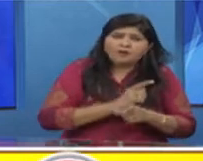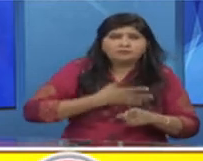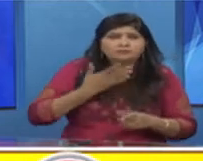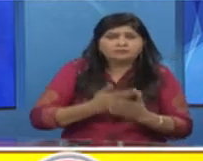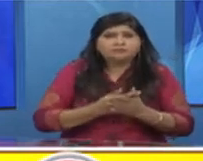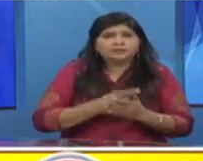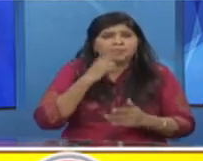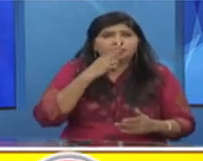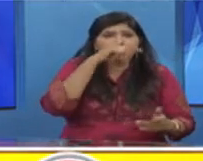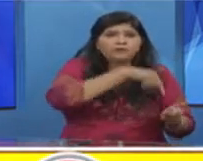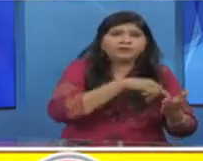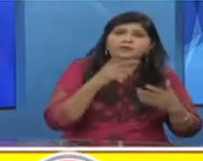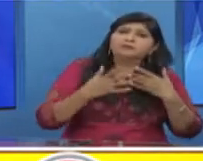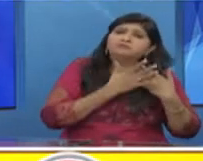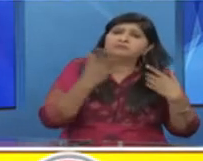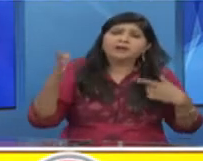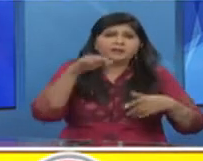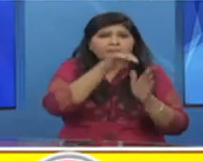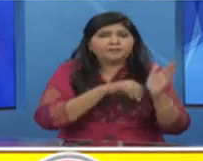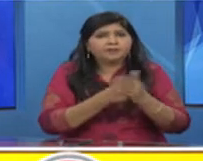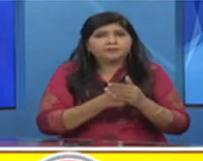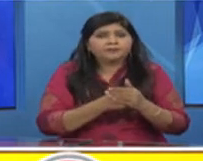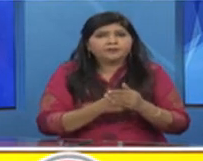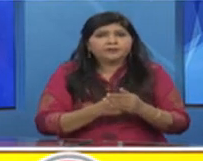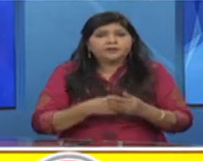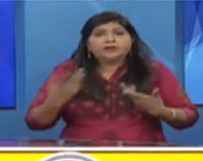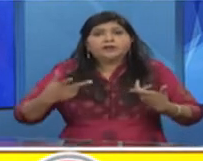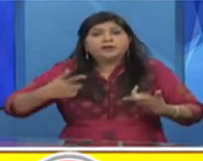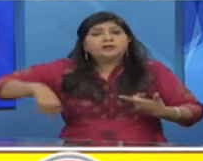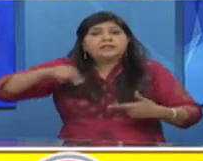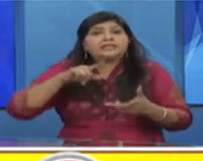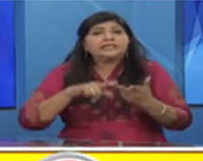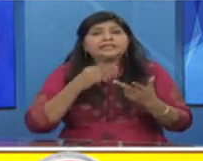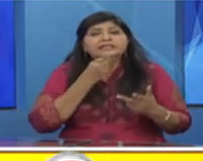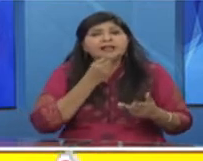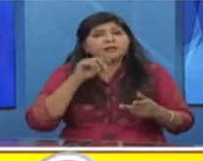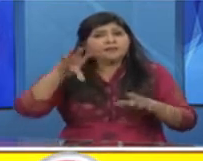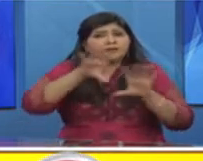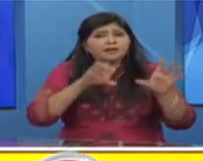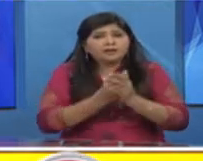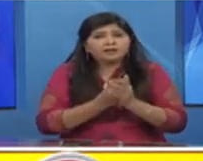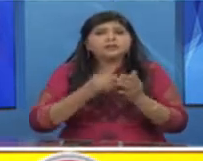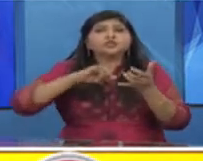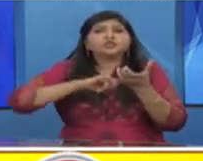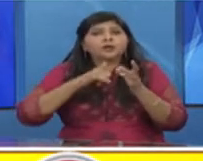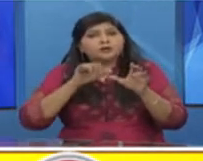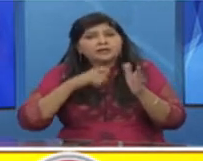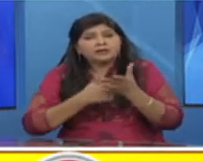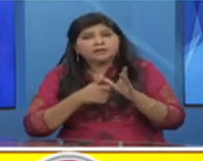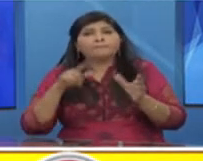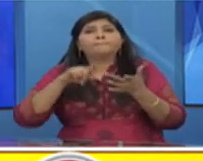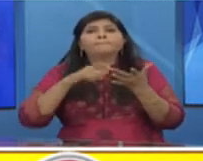के दौरान उन्होंने बड़े पैमाने पर इस्लामिक देशों की भी यात्रा की थी, जिसमें सऊदी अरब,